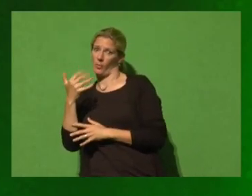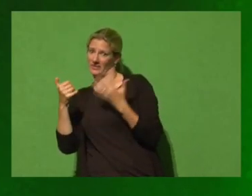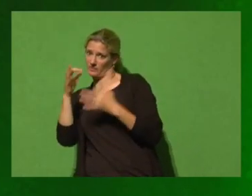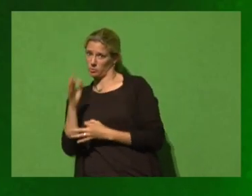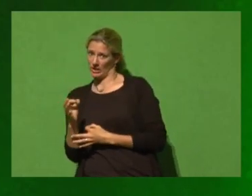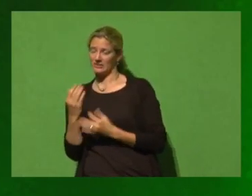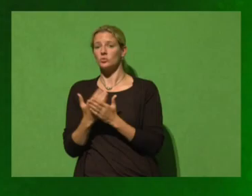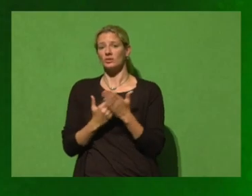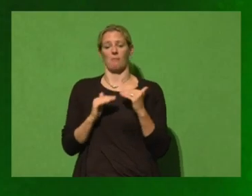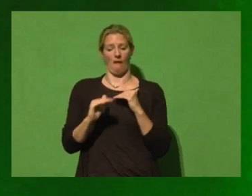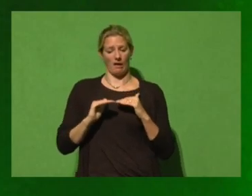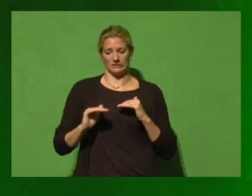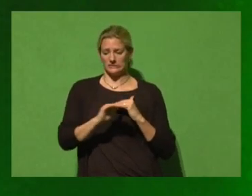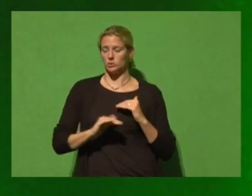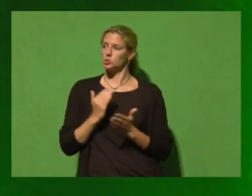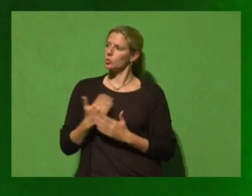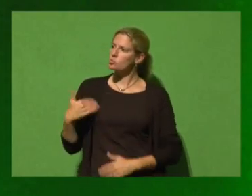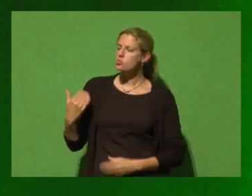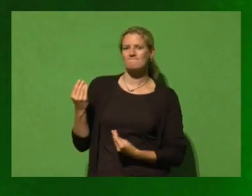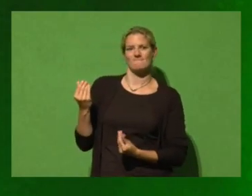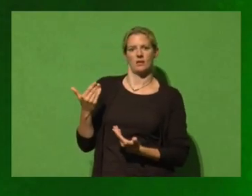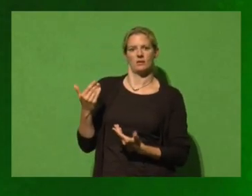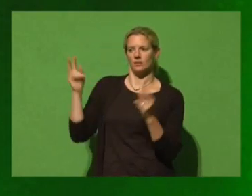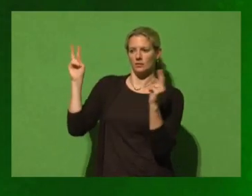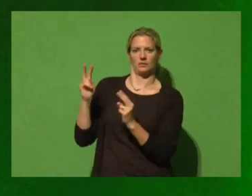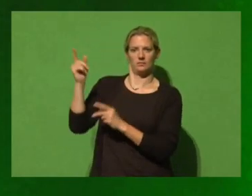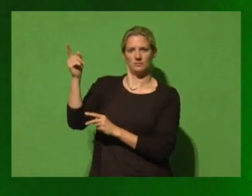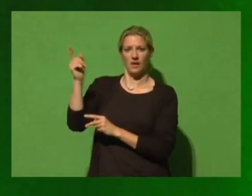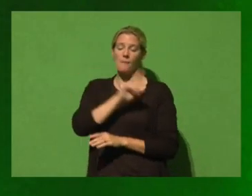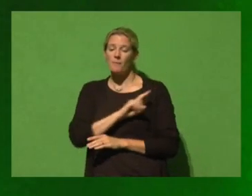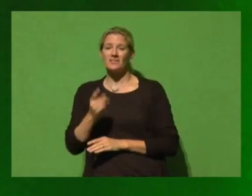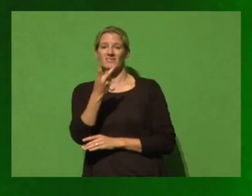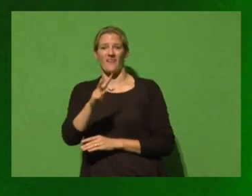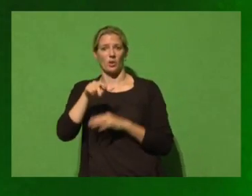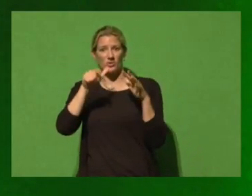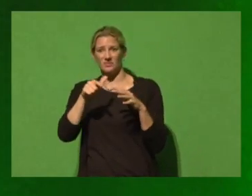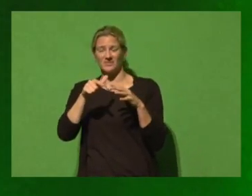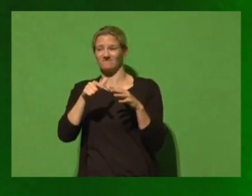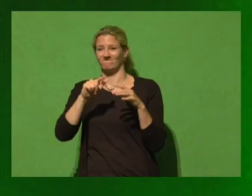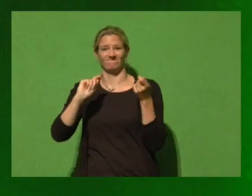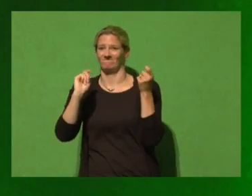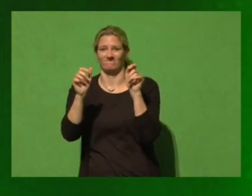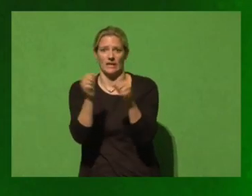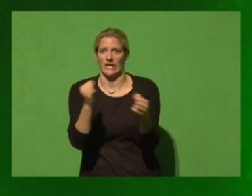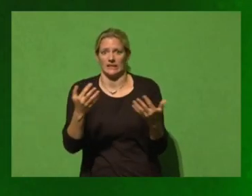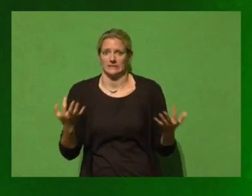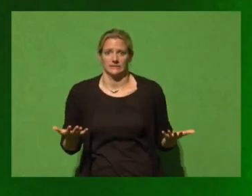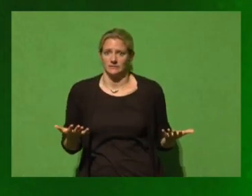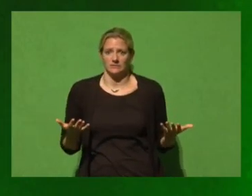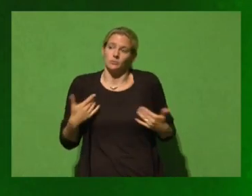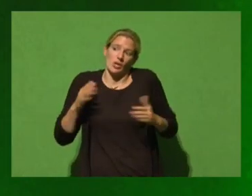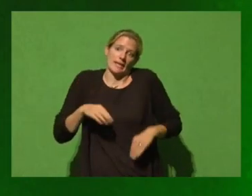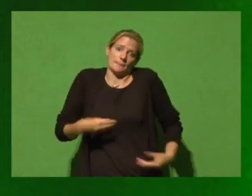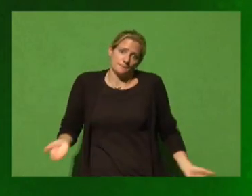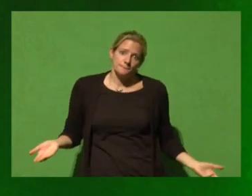der Landesebene. Denn bis 2017 ist daran wenig zu ändern und wir können dort an der Stelle wenig Stellschrauben drehen und das müssen wir so